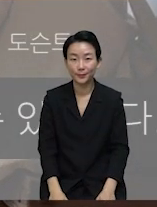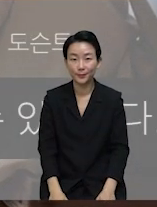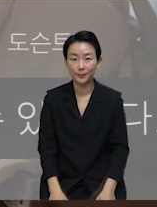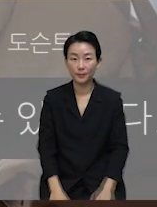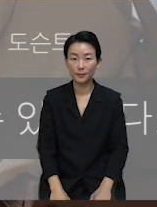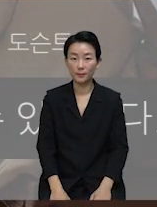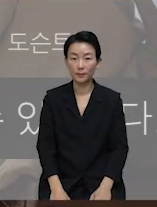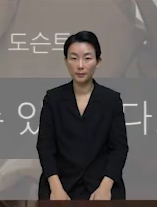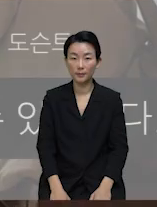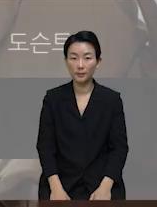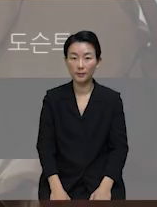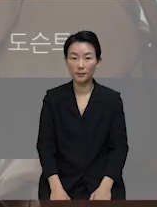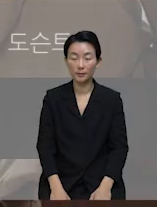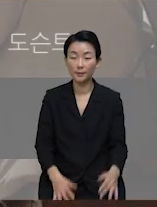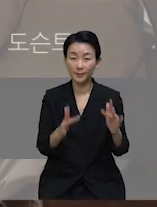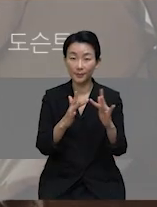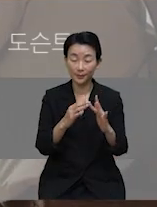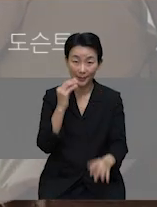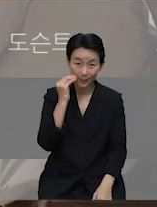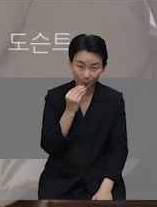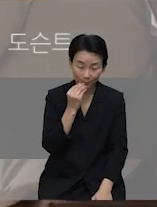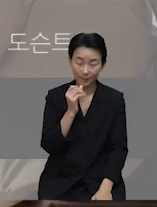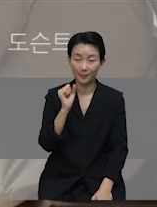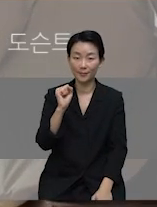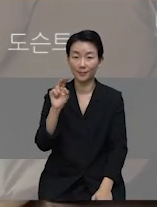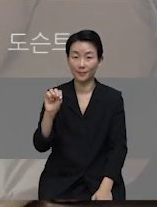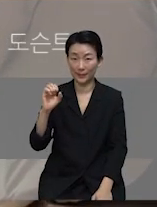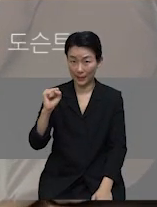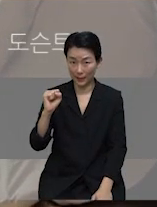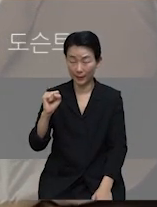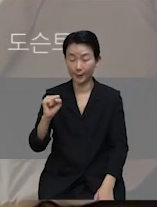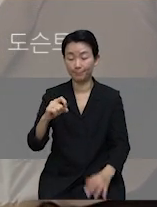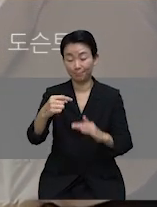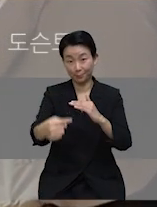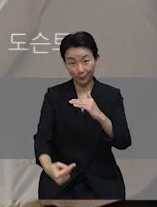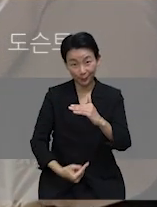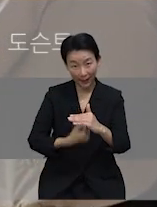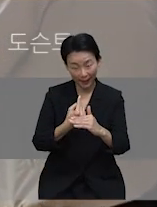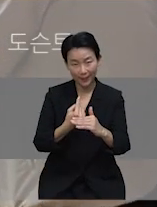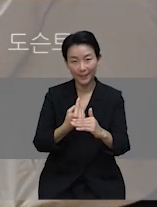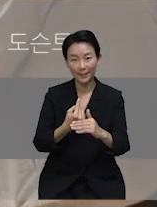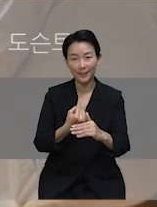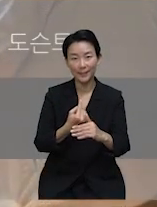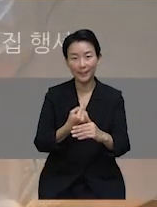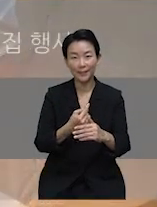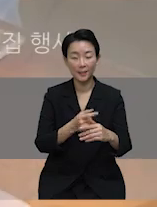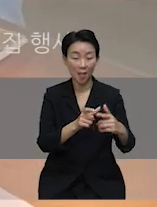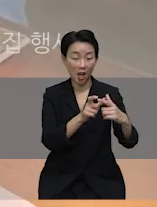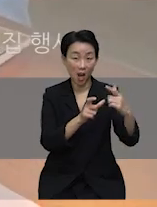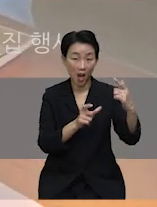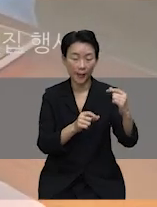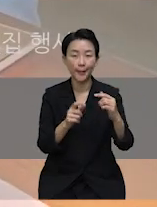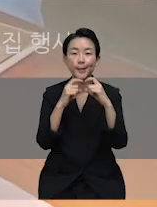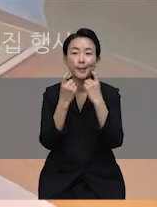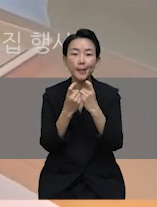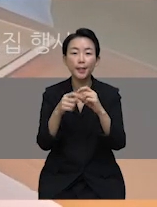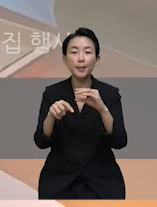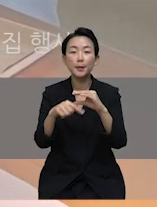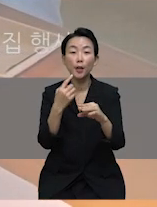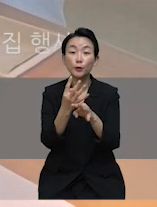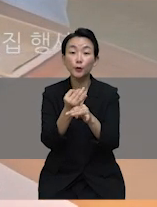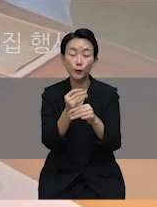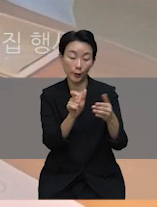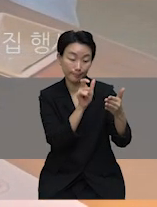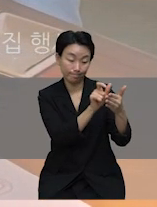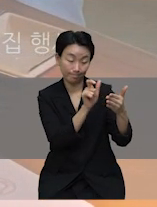수 있습니다. 그리고 저희 홈페이지나 SNS를 방문해 주시거나 마련된 방명록에